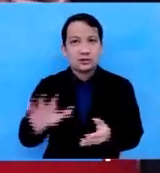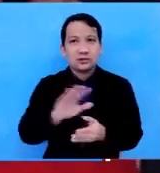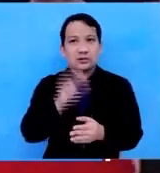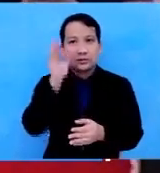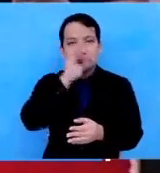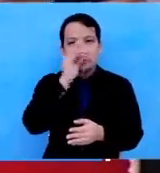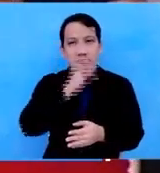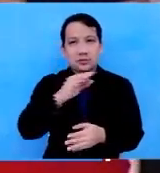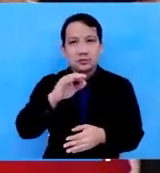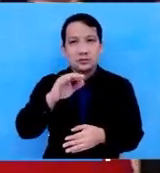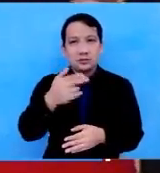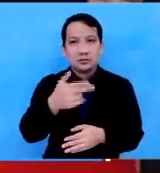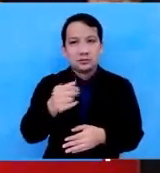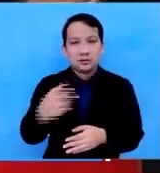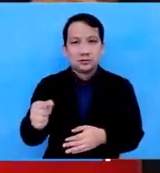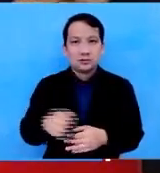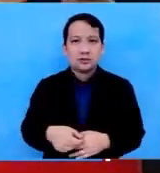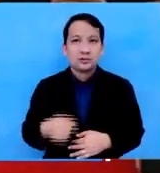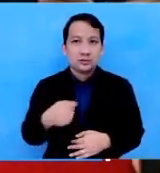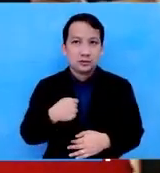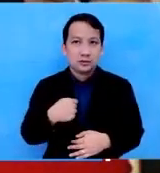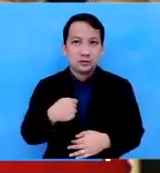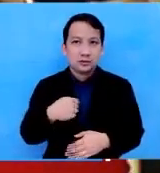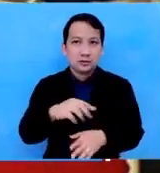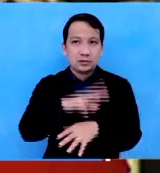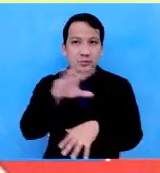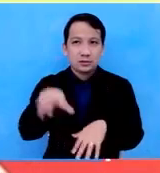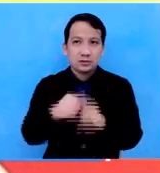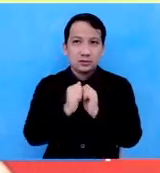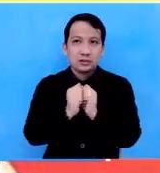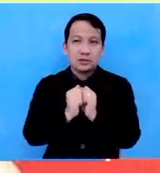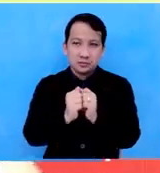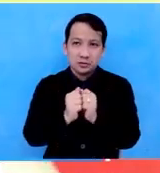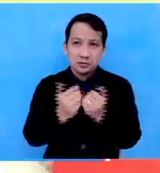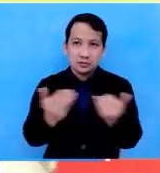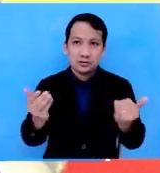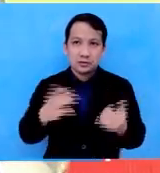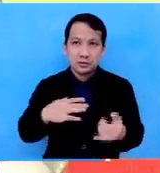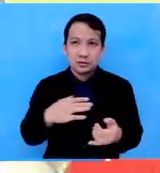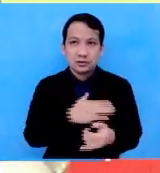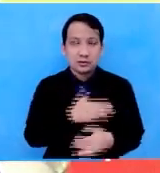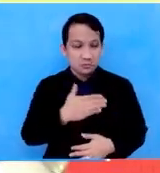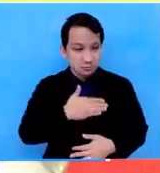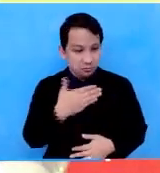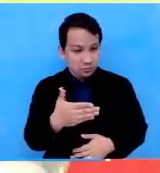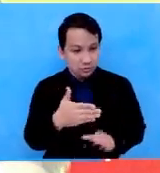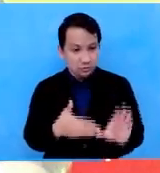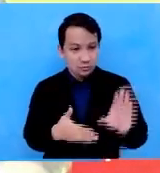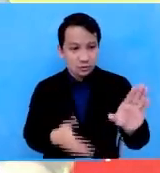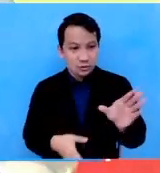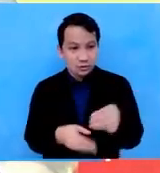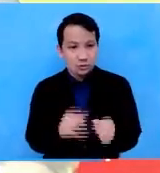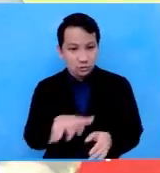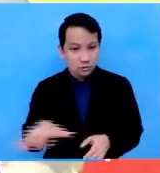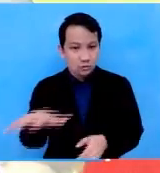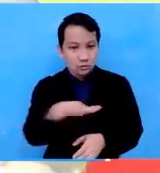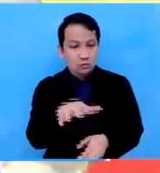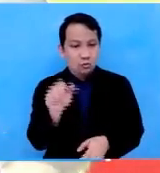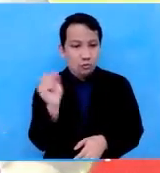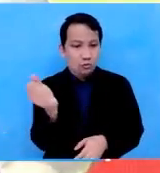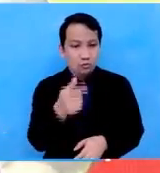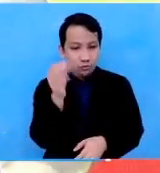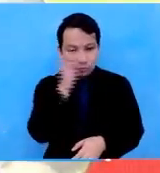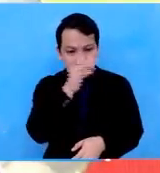Jakarta. I, together with the cabinet, are fully committed to making sure that every Filipino's